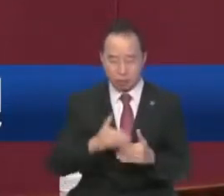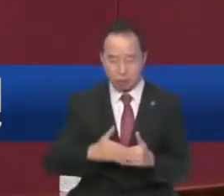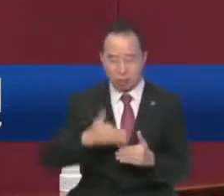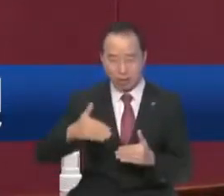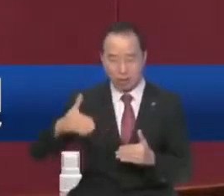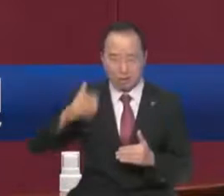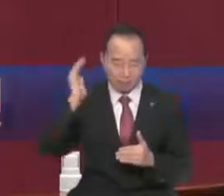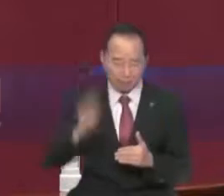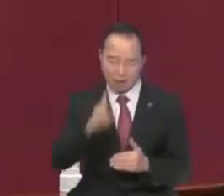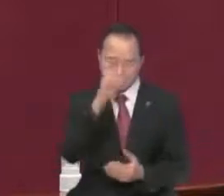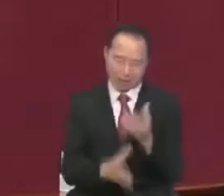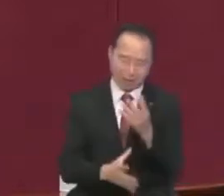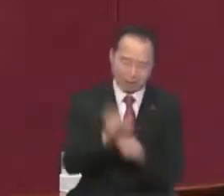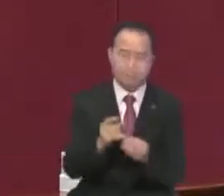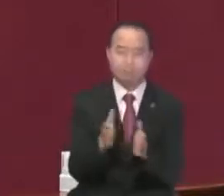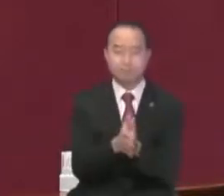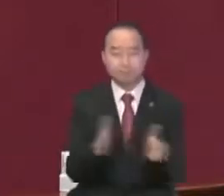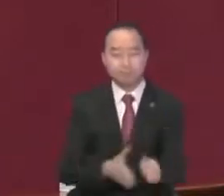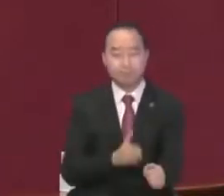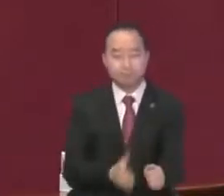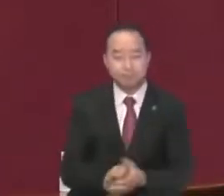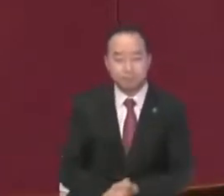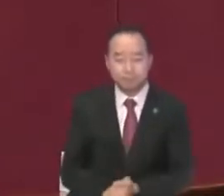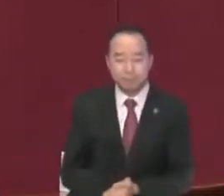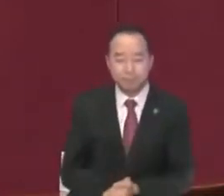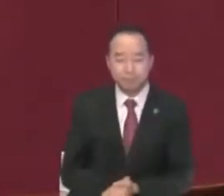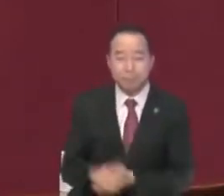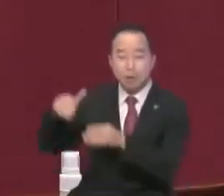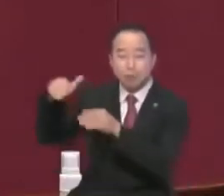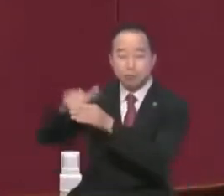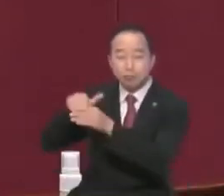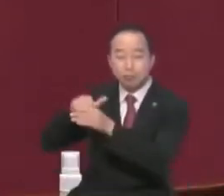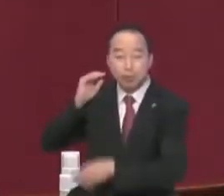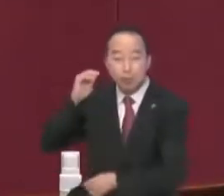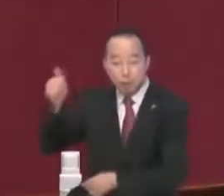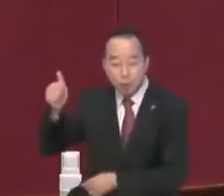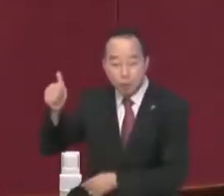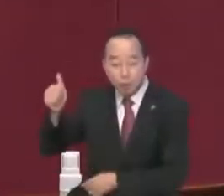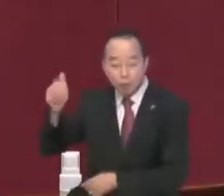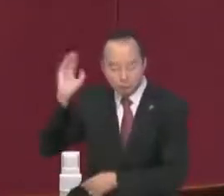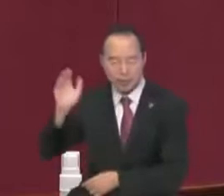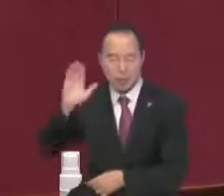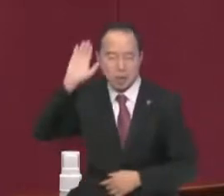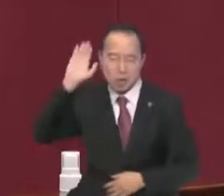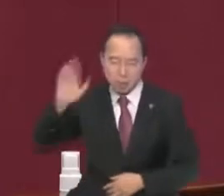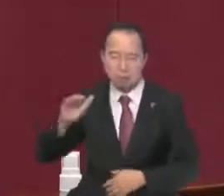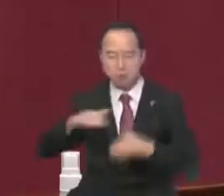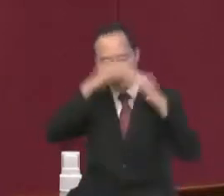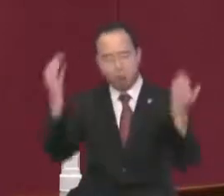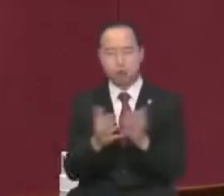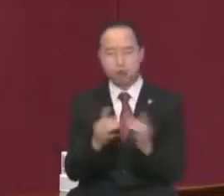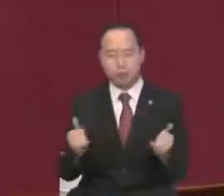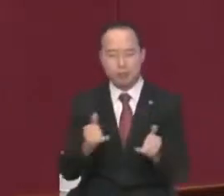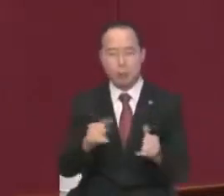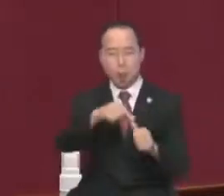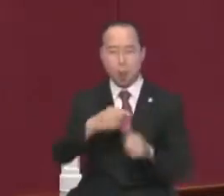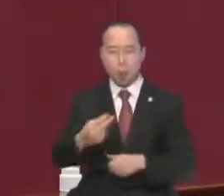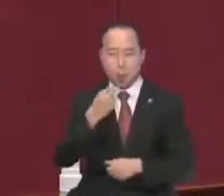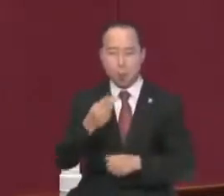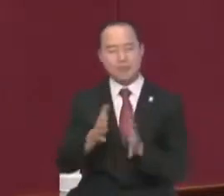있습니다. 문재인 대통령께서도 전 국민 고용보험 시대의 기초를 놓겠다고 선언하셨습니다.